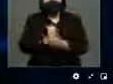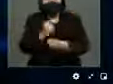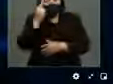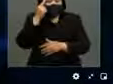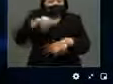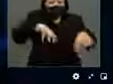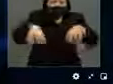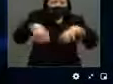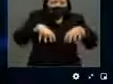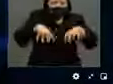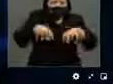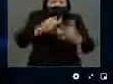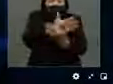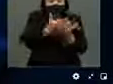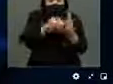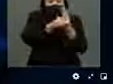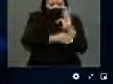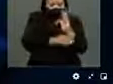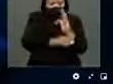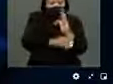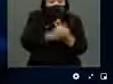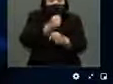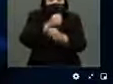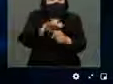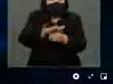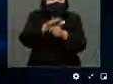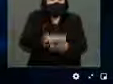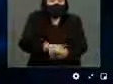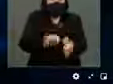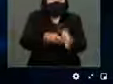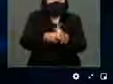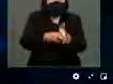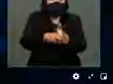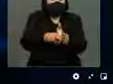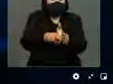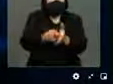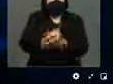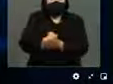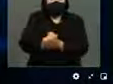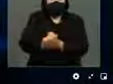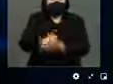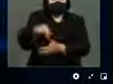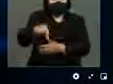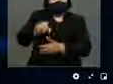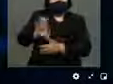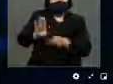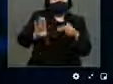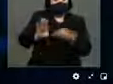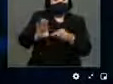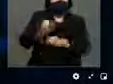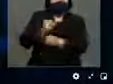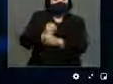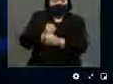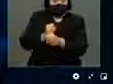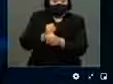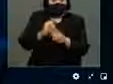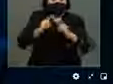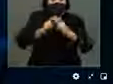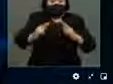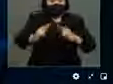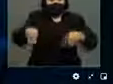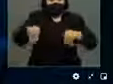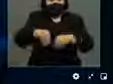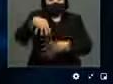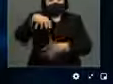ศาสตร์ในการควบคุมบริษัทแห่งนี้นะครับเป็นการก่อสร้างขึ้นมาอยู่ในเขตแถวๆทางหลัก4